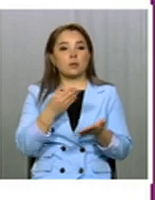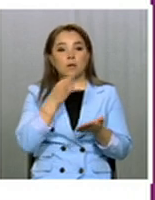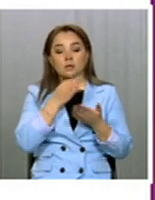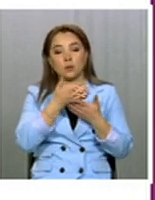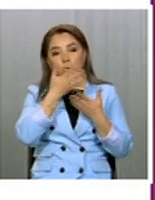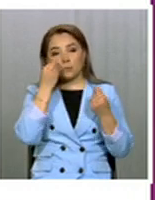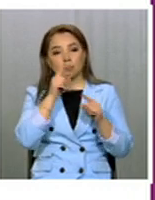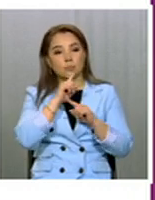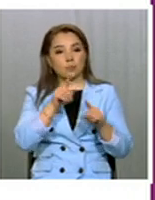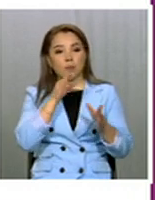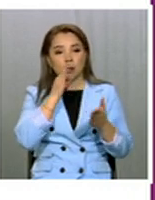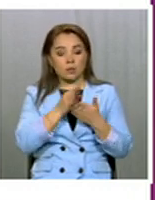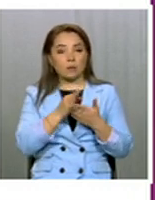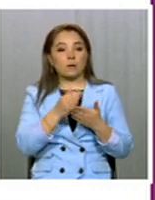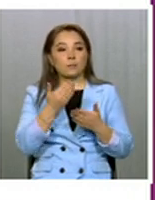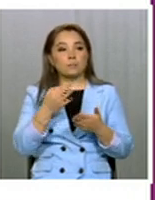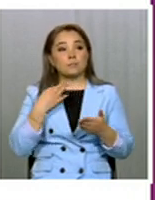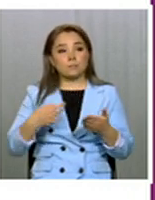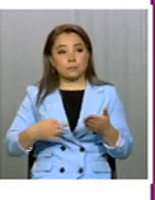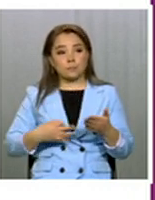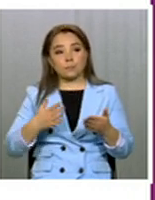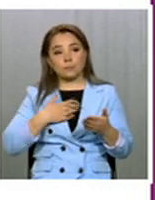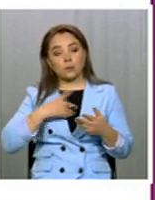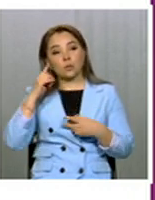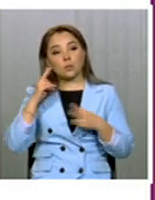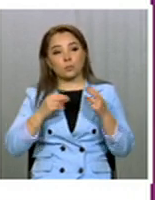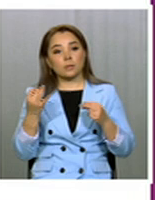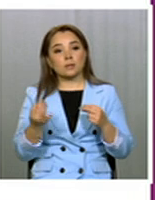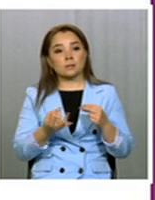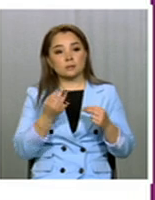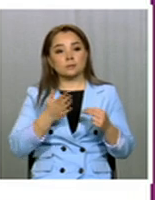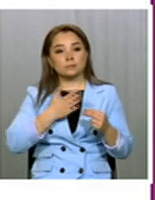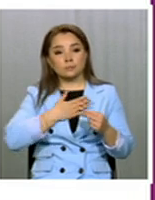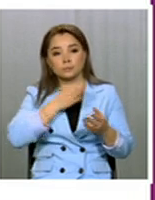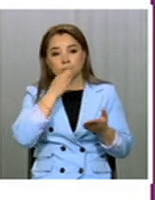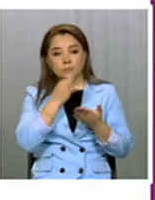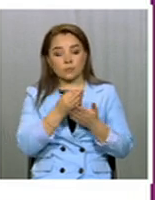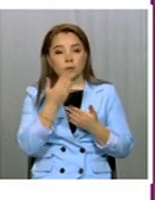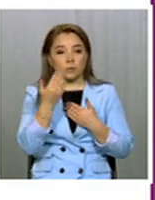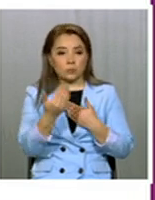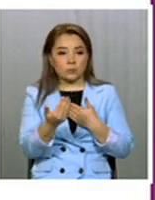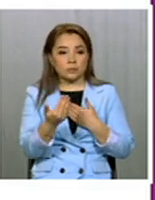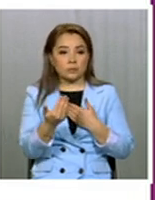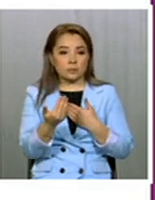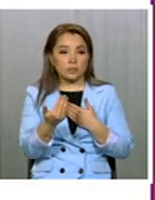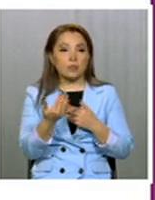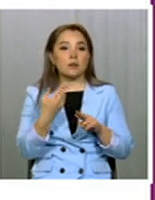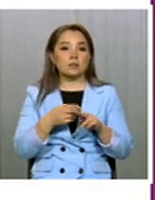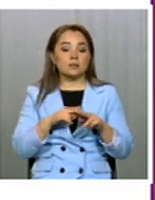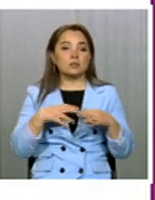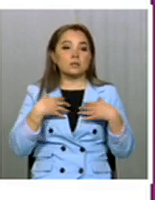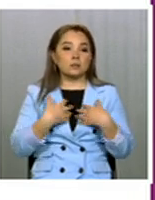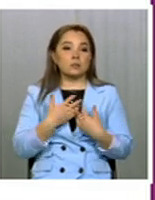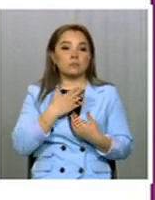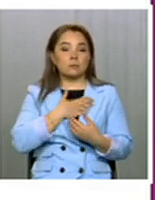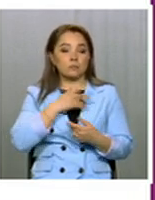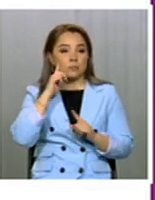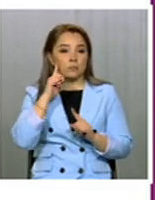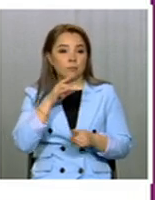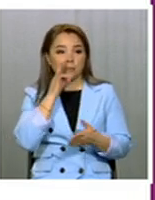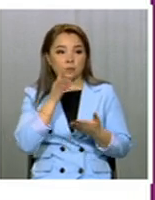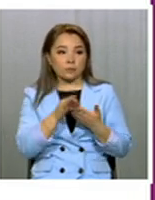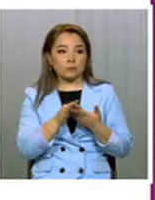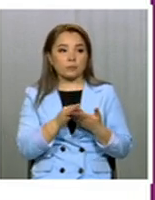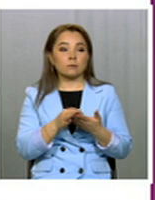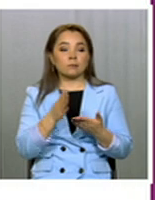ұлы. Балам, үміт қызығымның өлшемі өзің едің. Қайғым болдың еңселі.